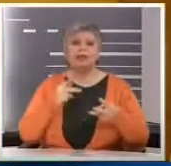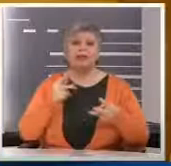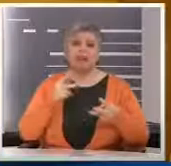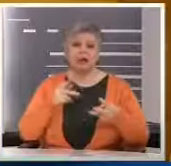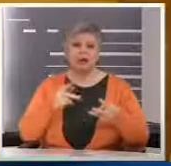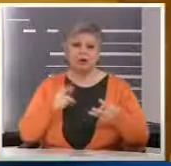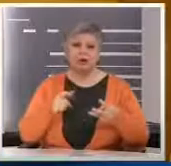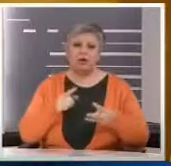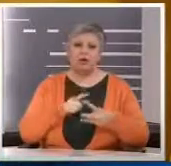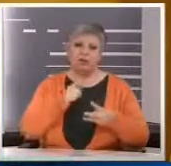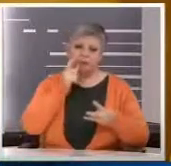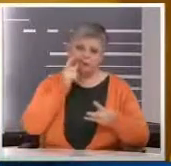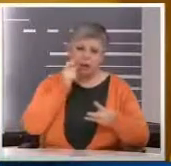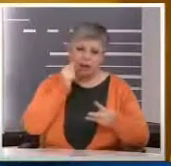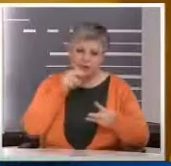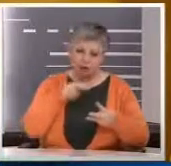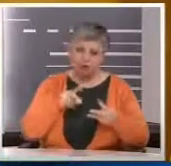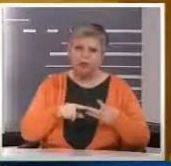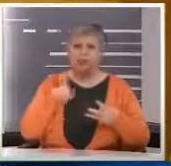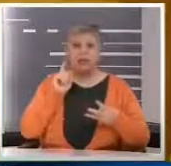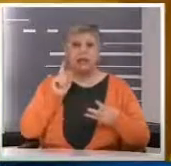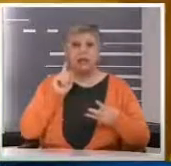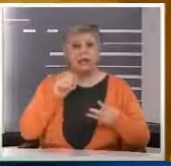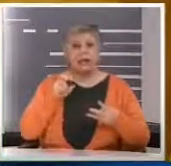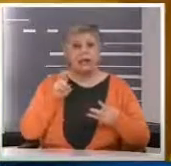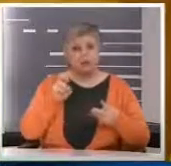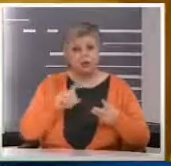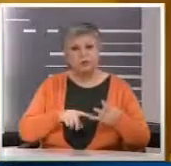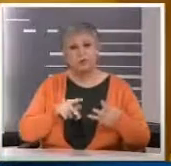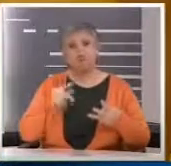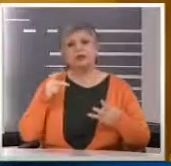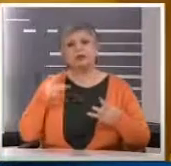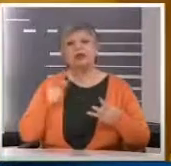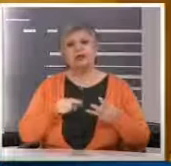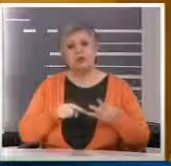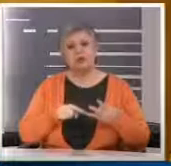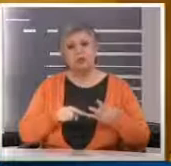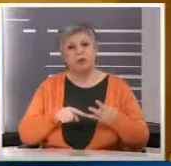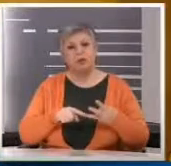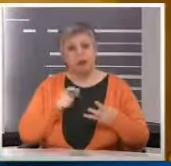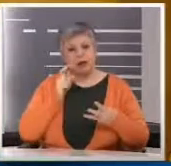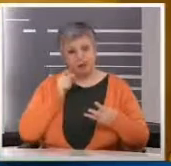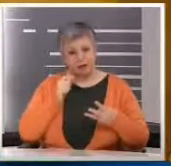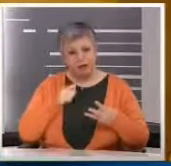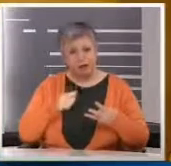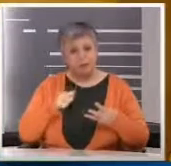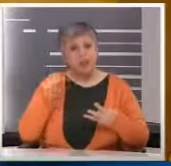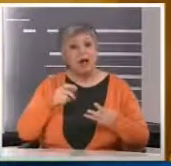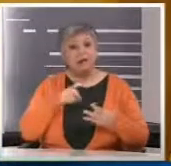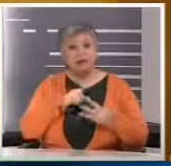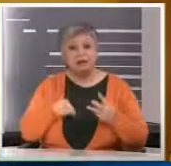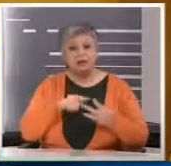όχι τόσο πολύ στην πρόταση της Νέας Δημοκρατίας, γιατί και οι ίδιοι το αναγνωρίζουν μέσα στην πρώτη αναφορά